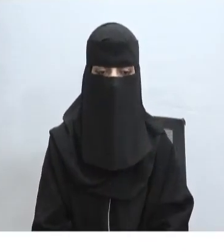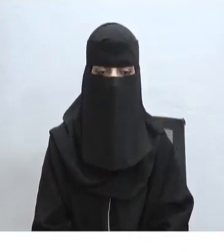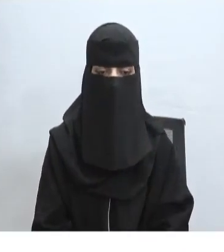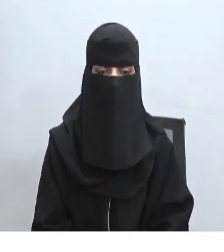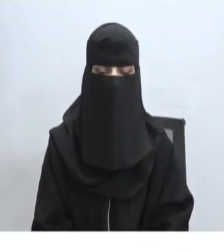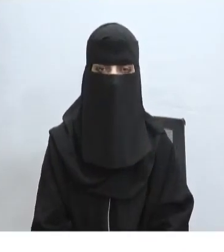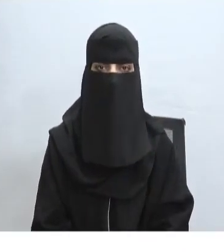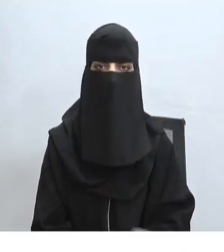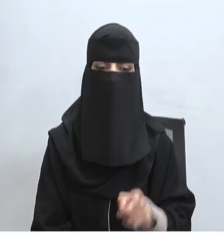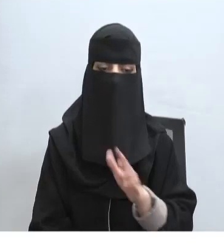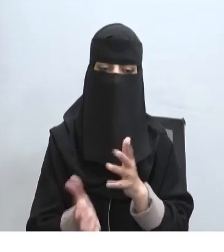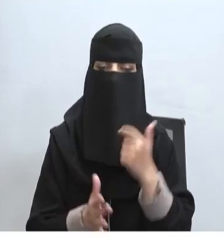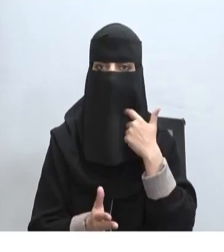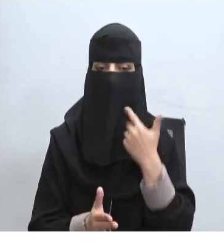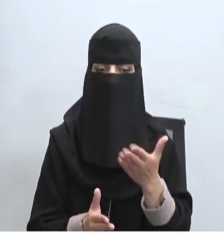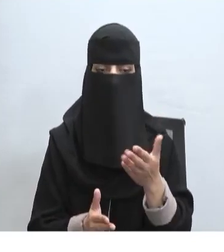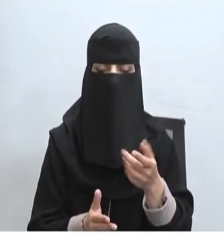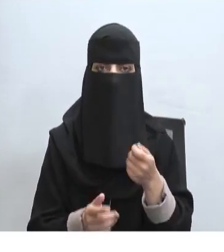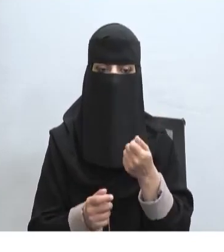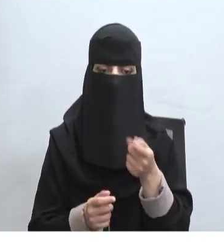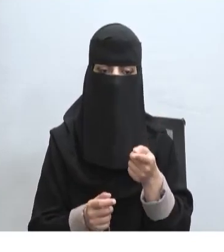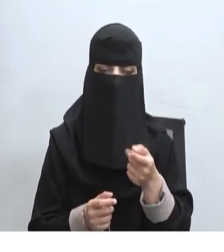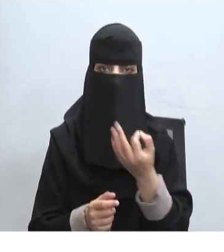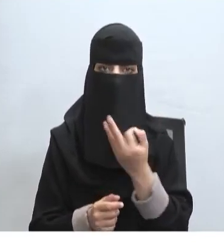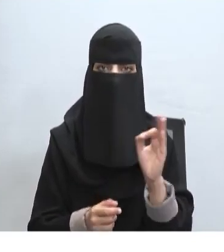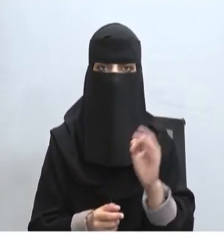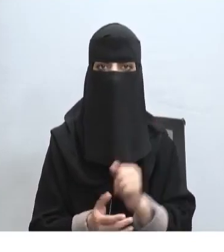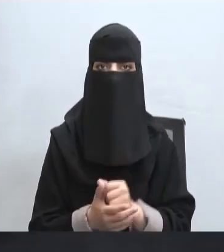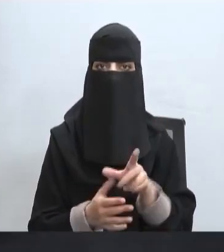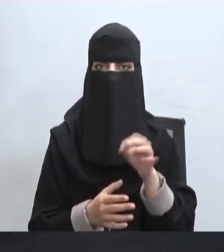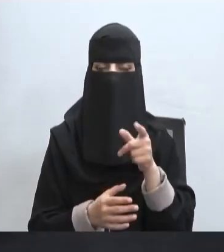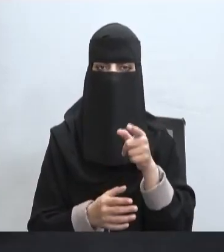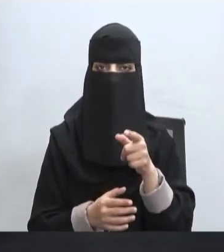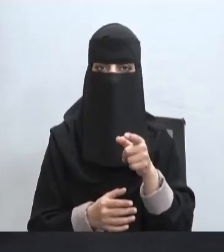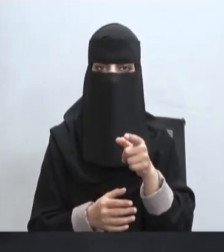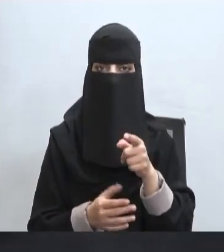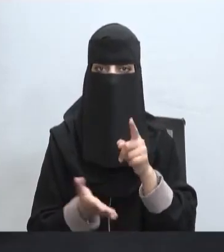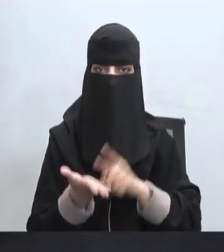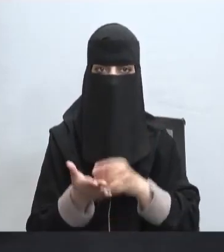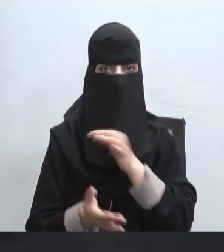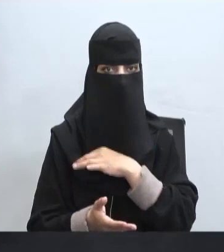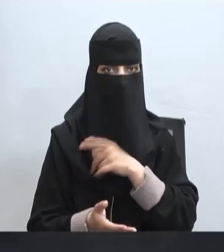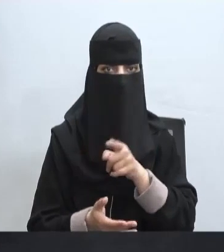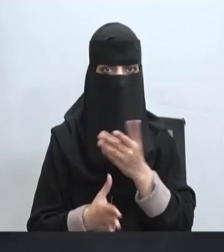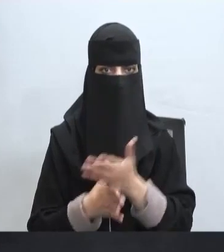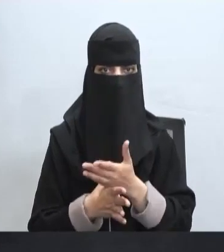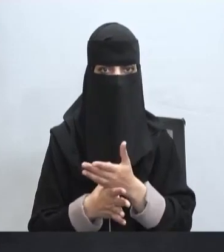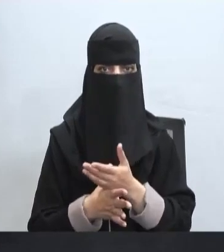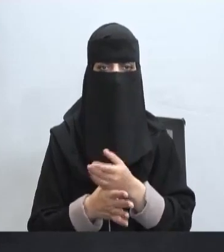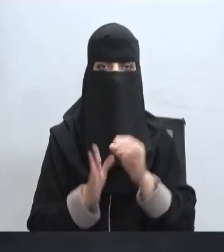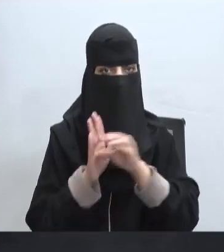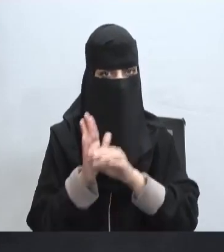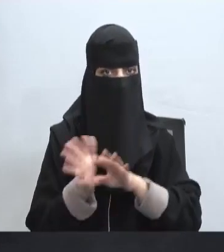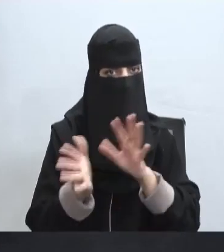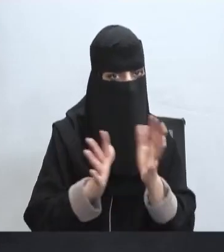احسنتم الاجابه هي احتمال خساره اموالك بالكامل فهي ليست من المنافع لكنها من الامور